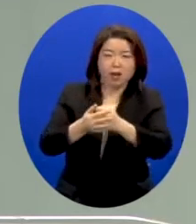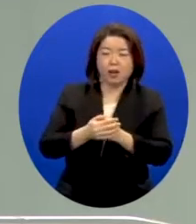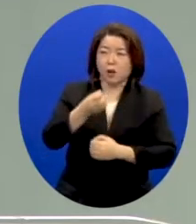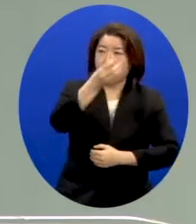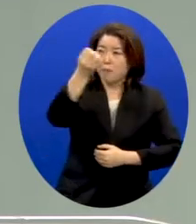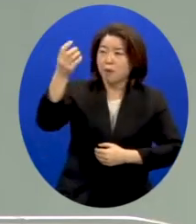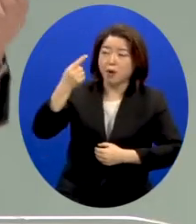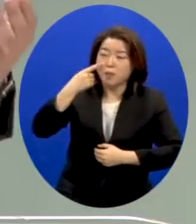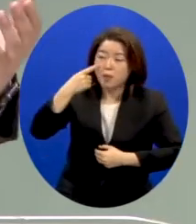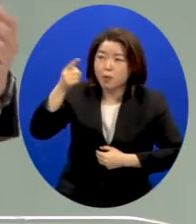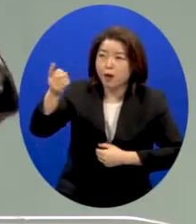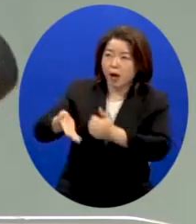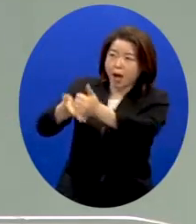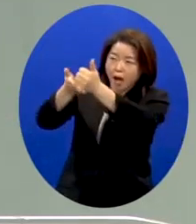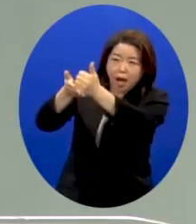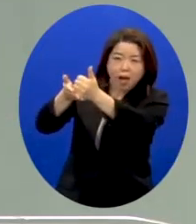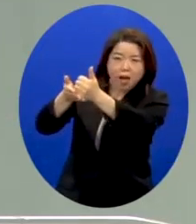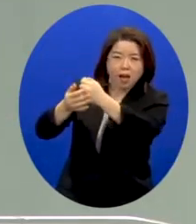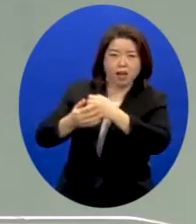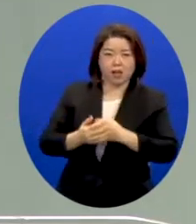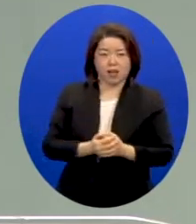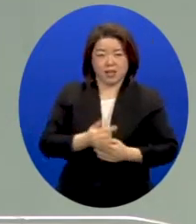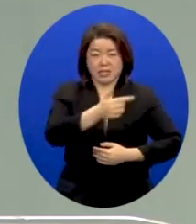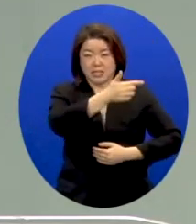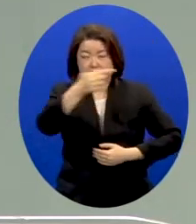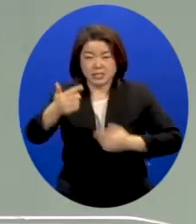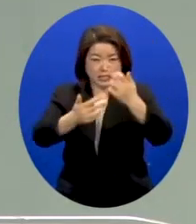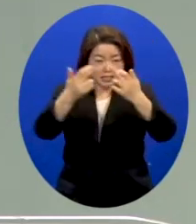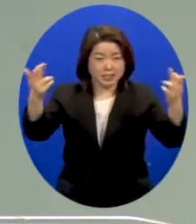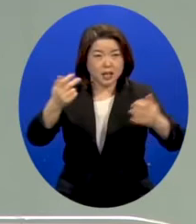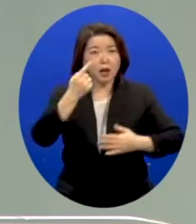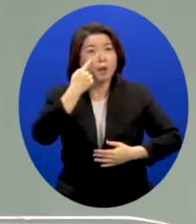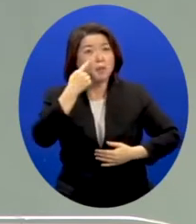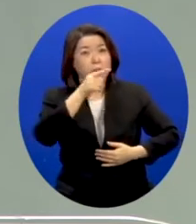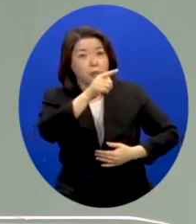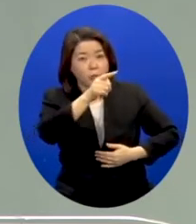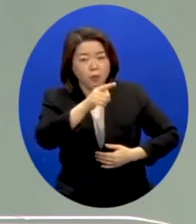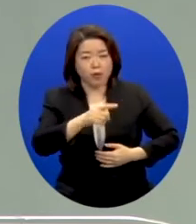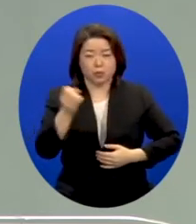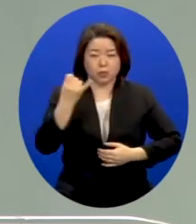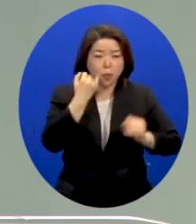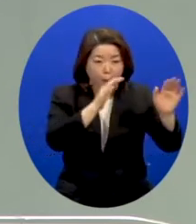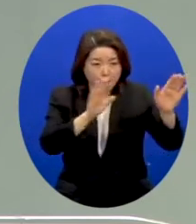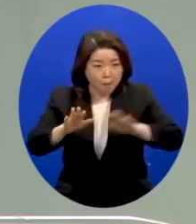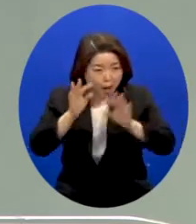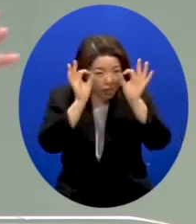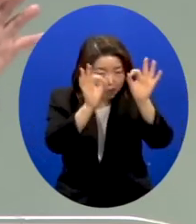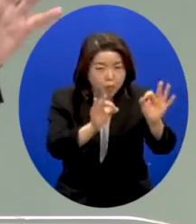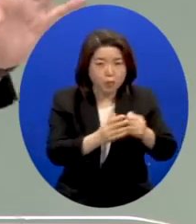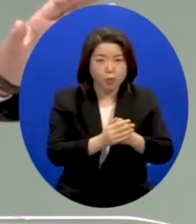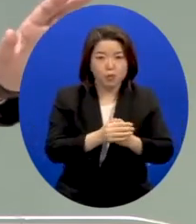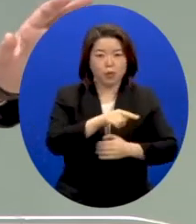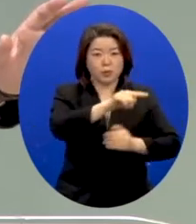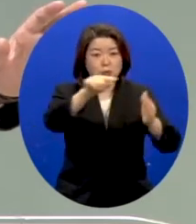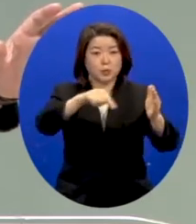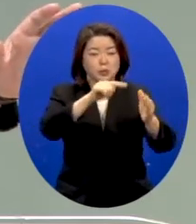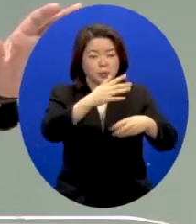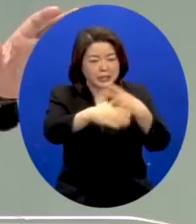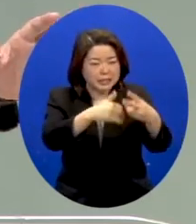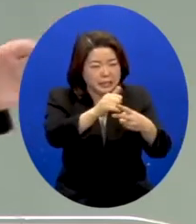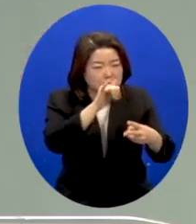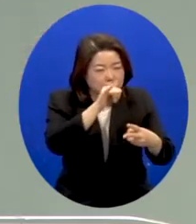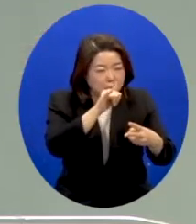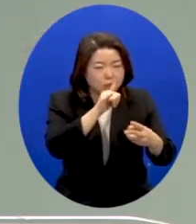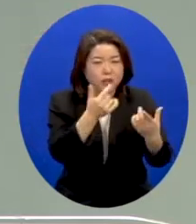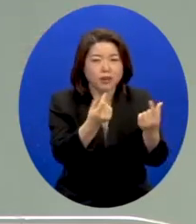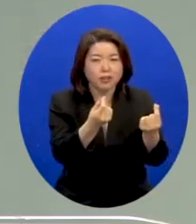별들을 보고 섬기고 큰 산을 보면 그리고 바다를 보면 거기 신이 있는 거 같고